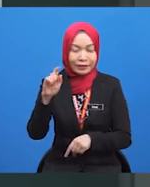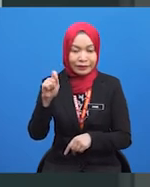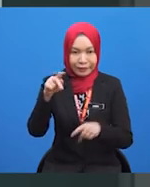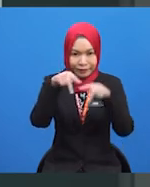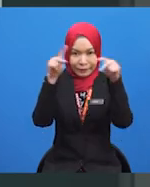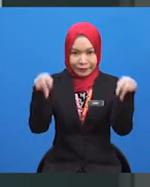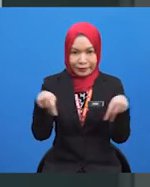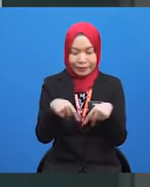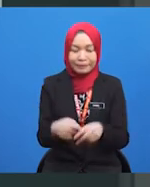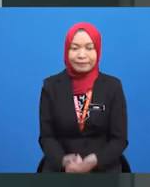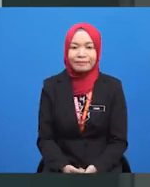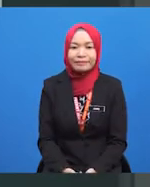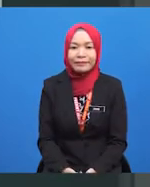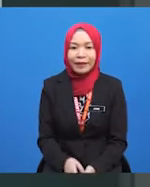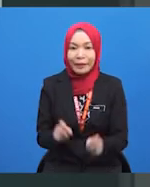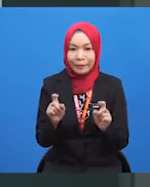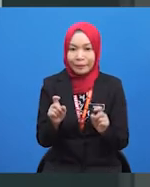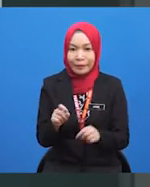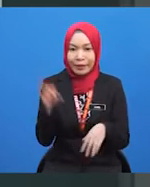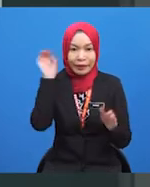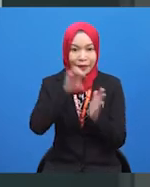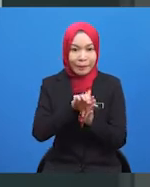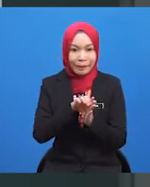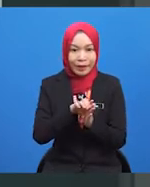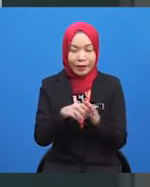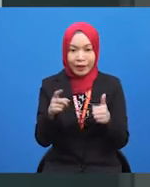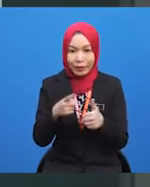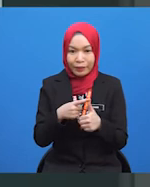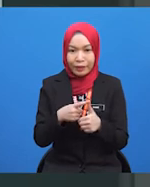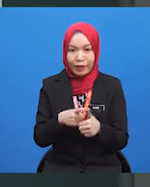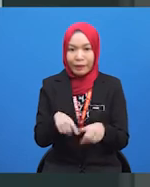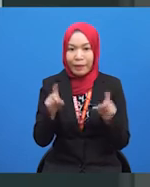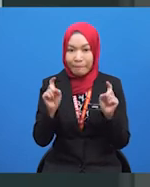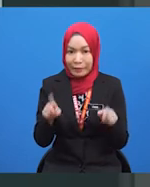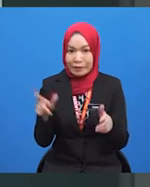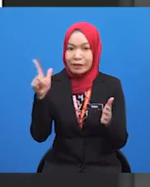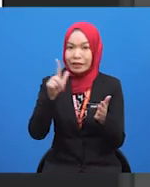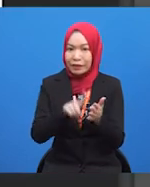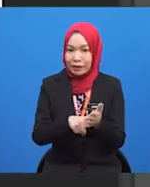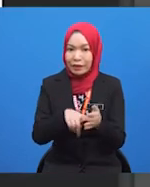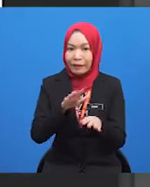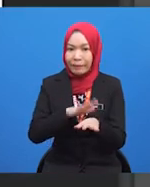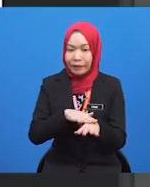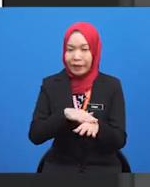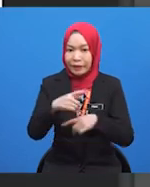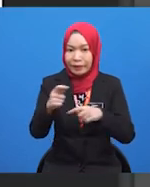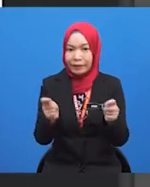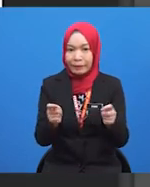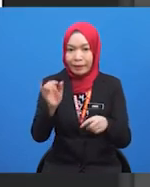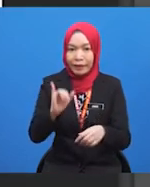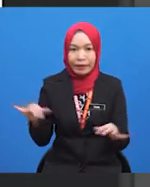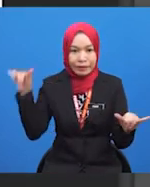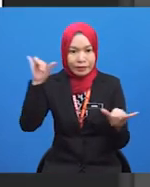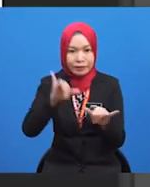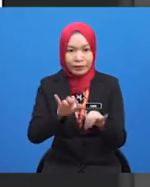Pastikan gambar utama yang berkaitan tema poster diletakkan pada kedudukan yang sesuai